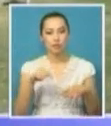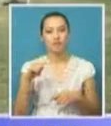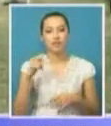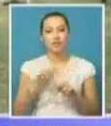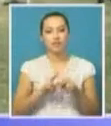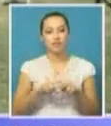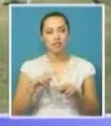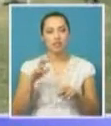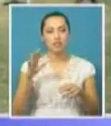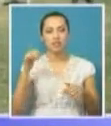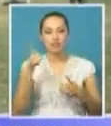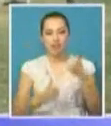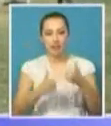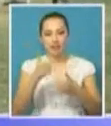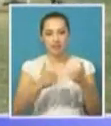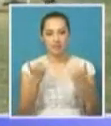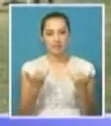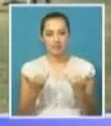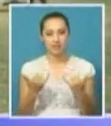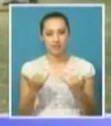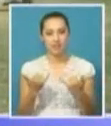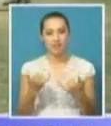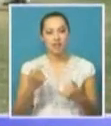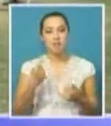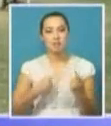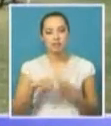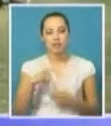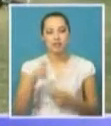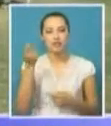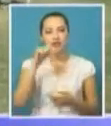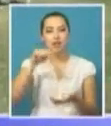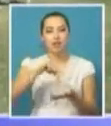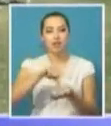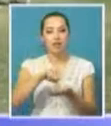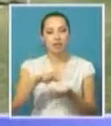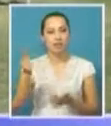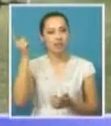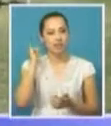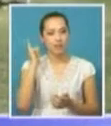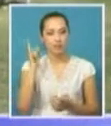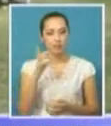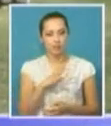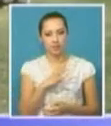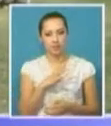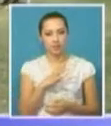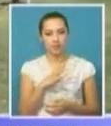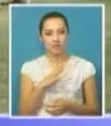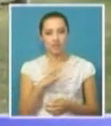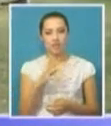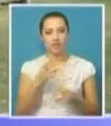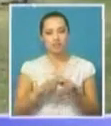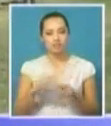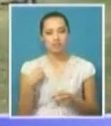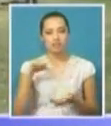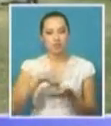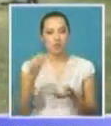футбол жарысы өткізіп жатыр. Біз ардагер Кентаудың бұрынғы ардагер командасының атынан ойнап